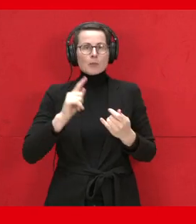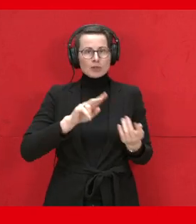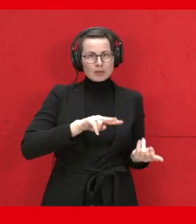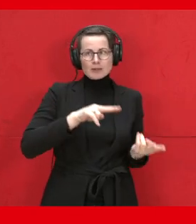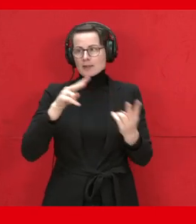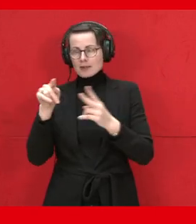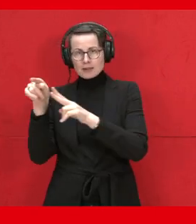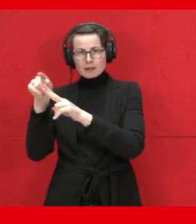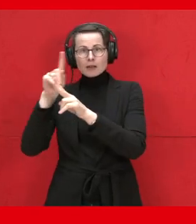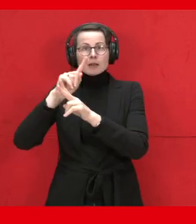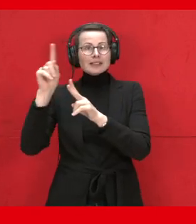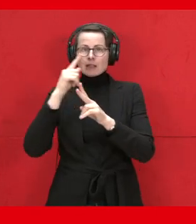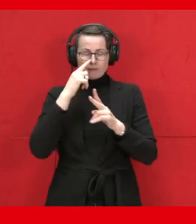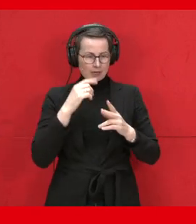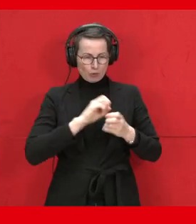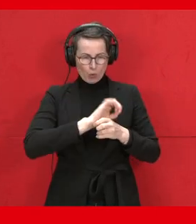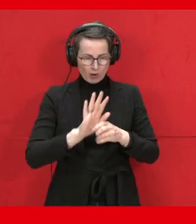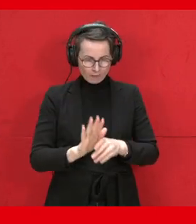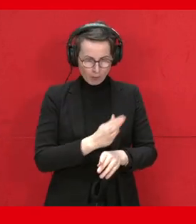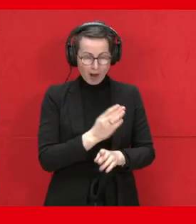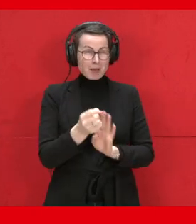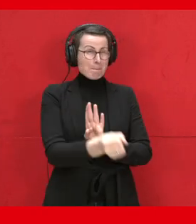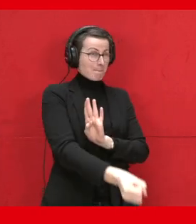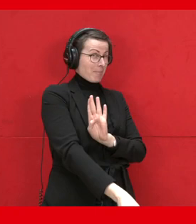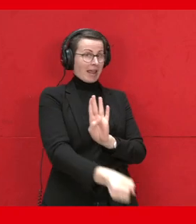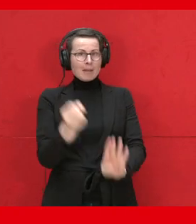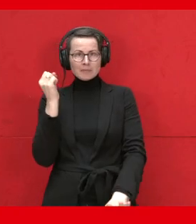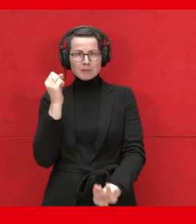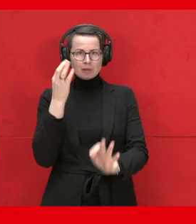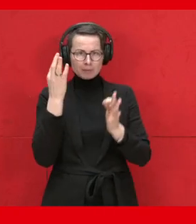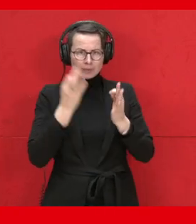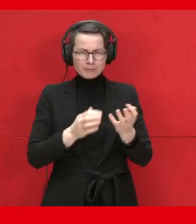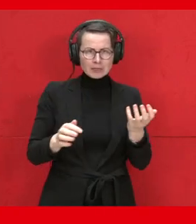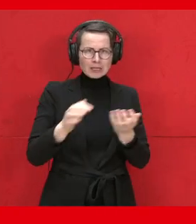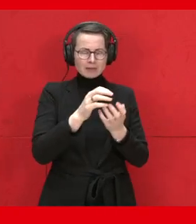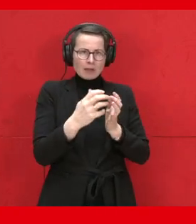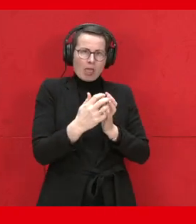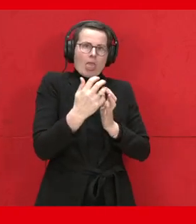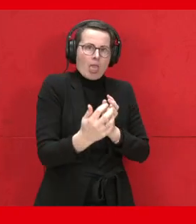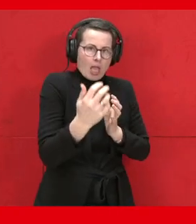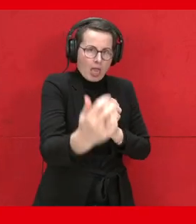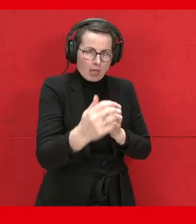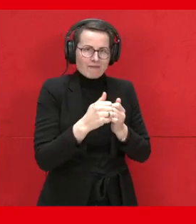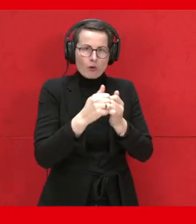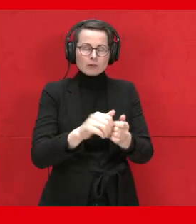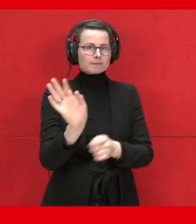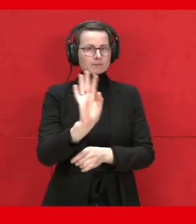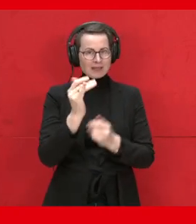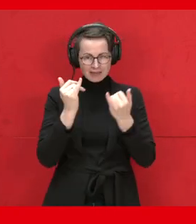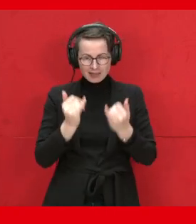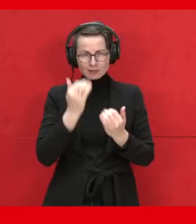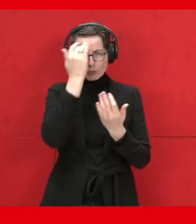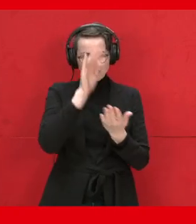etwa eine Vollbremsung nach Corona zu machen, die aus einer Krise von 2 Jahren die Krise einer ganzen Generation machen würde. Wir brauchen